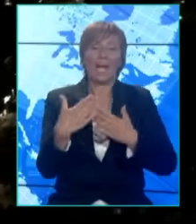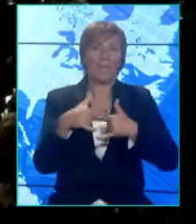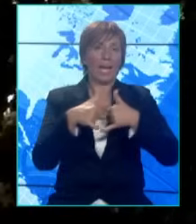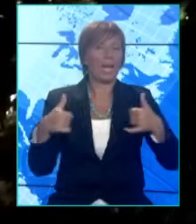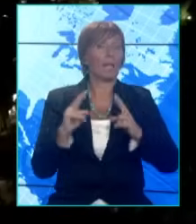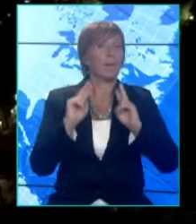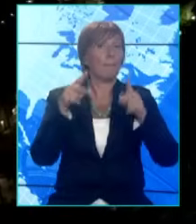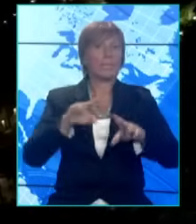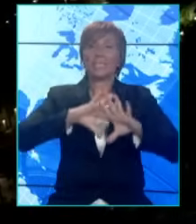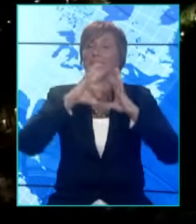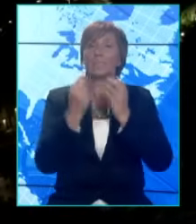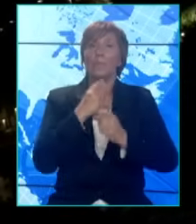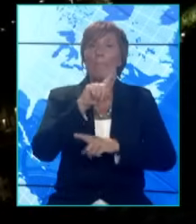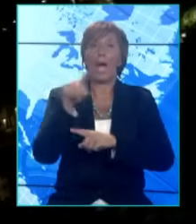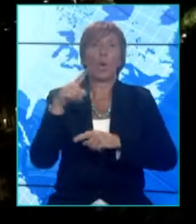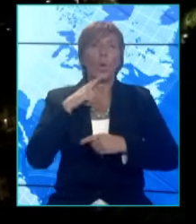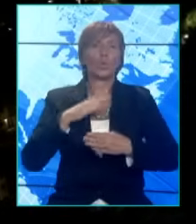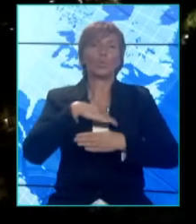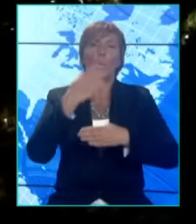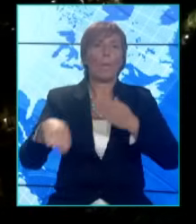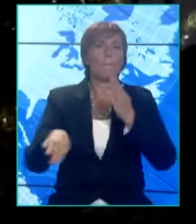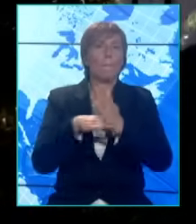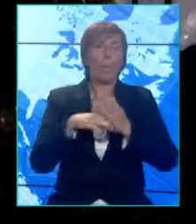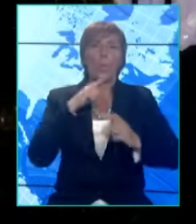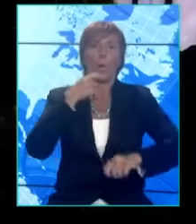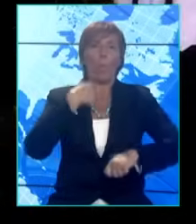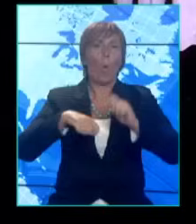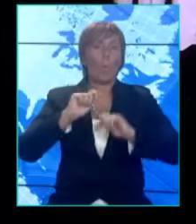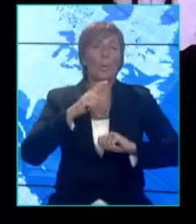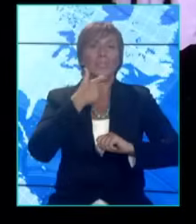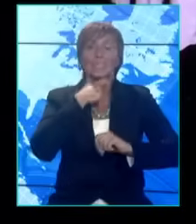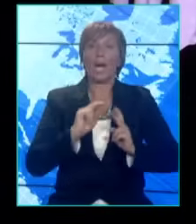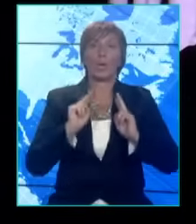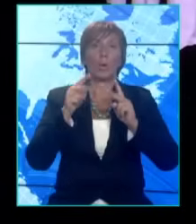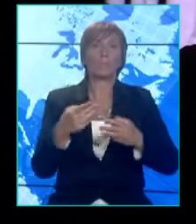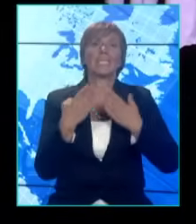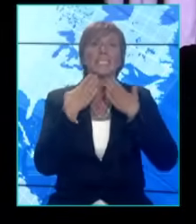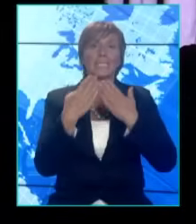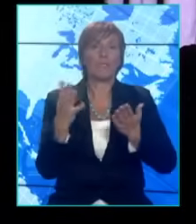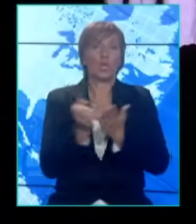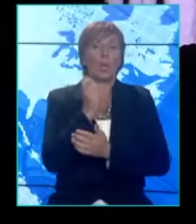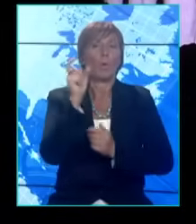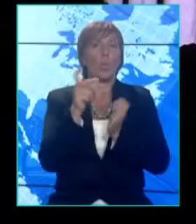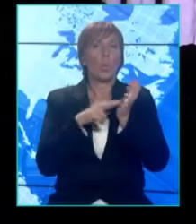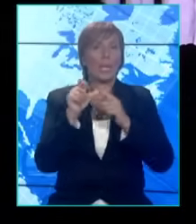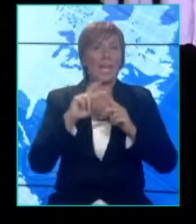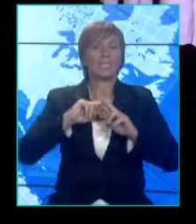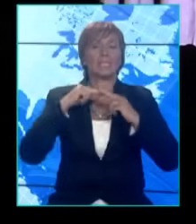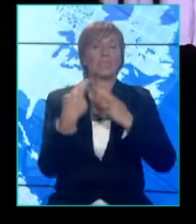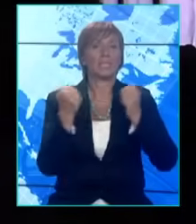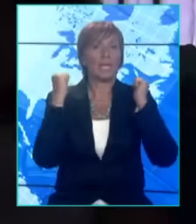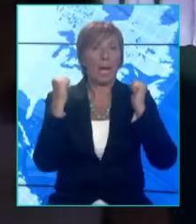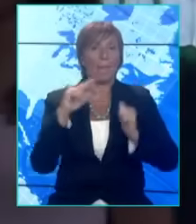grada Mostara svima onima koji su uvelike pomogli u obnovi Starog mosta. Zahvalnice su dobili UNESCO, Svjetska